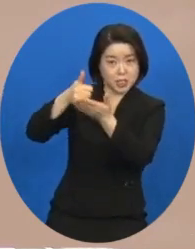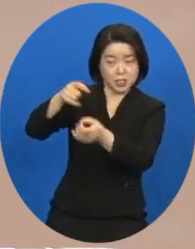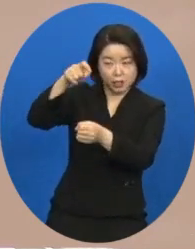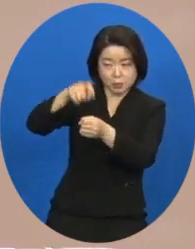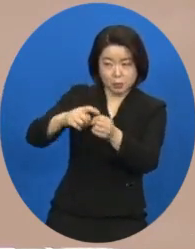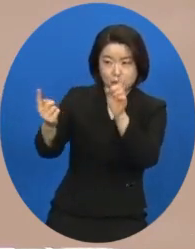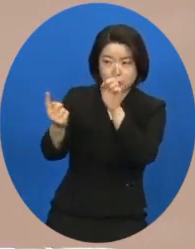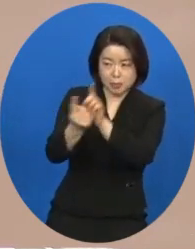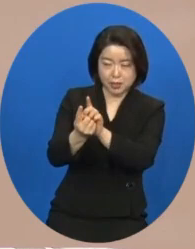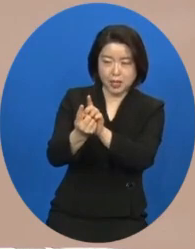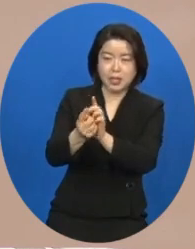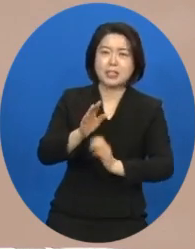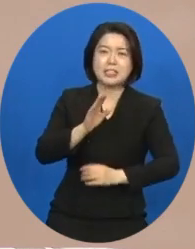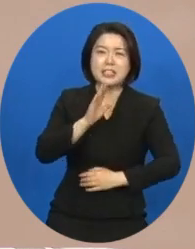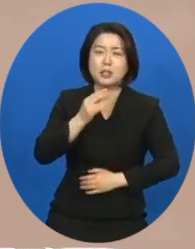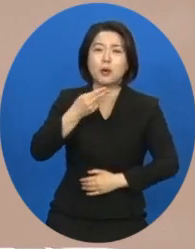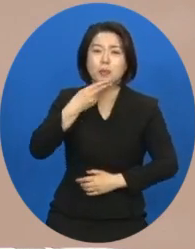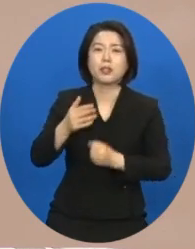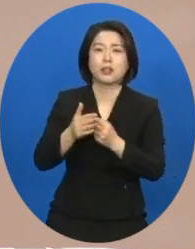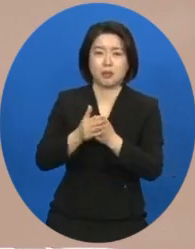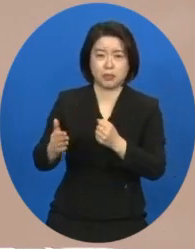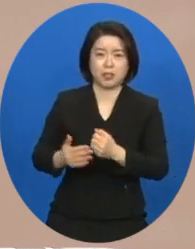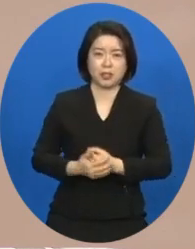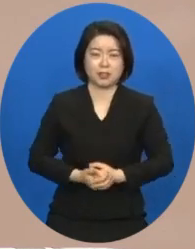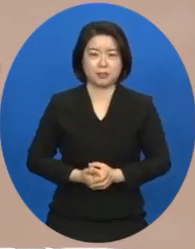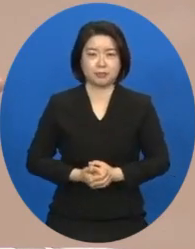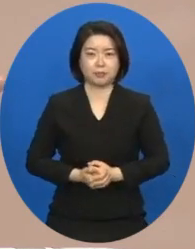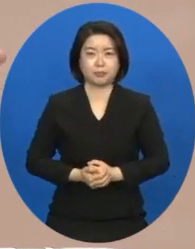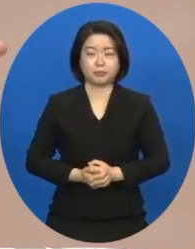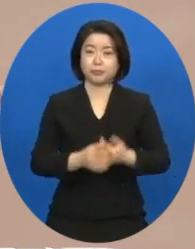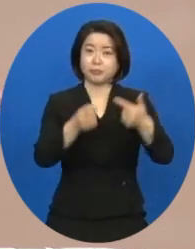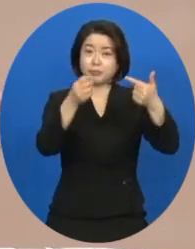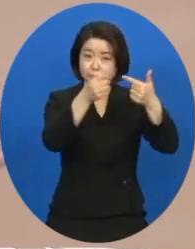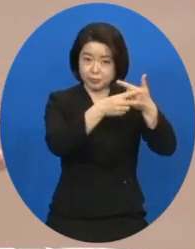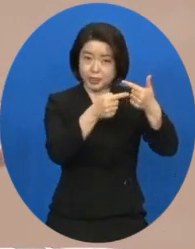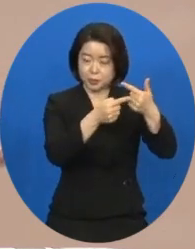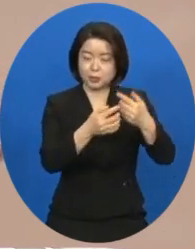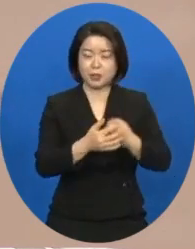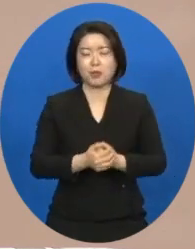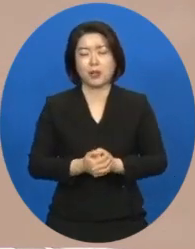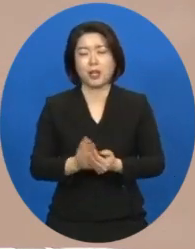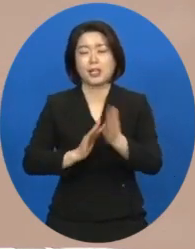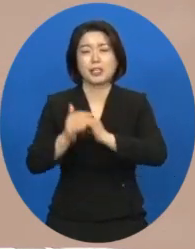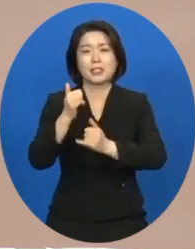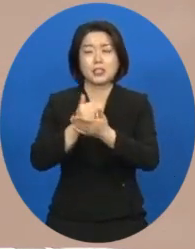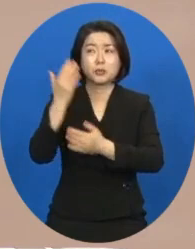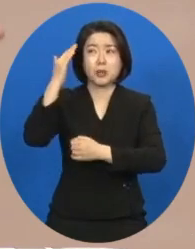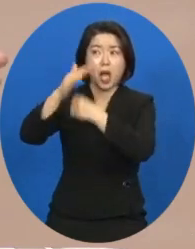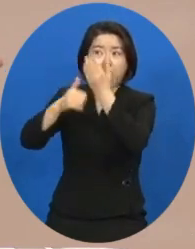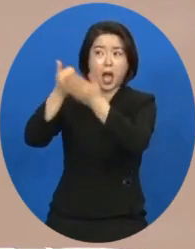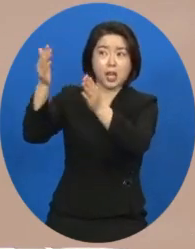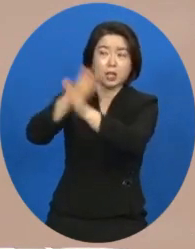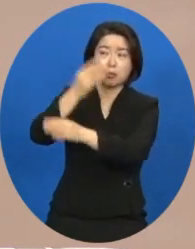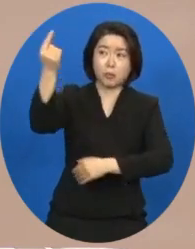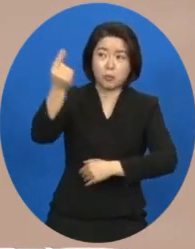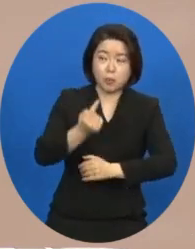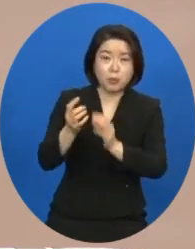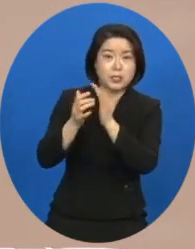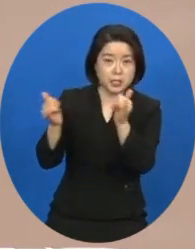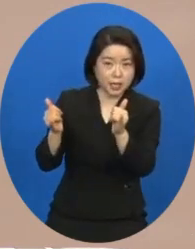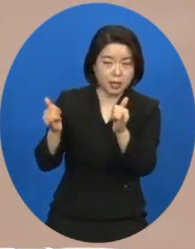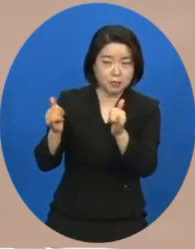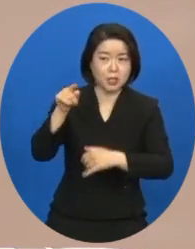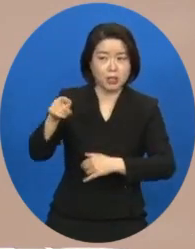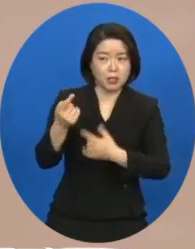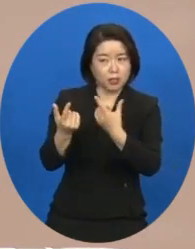진짜 만남이 없었기 때문입니다. 니고데모가 예수님이 하나님께로부터 온 분이라고